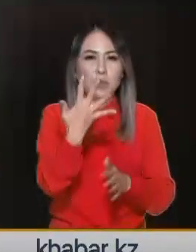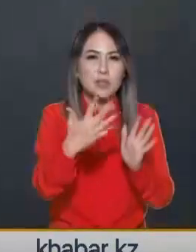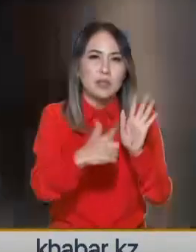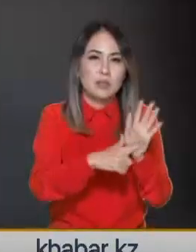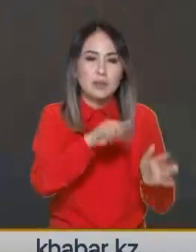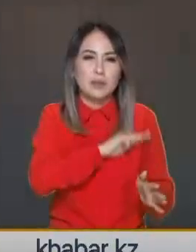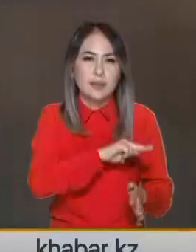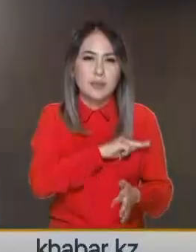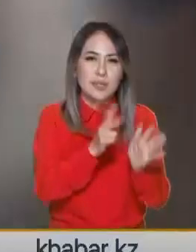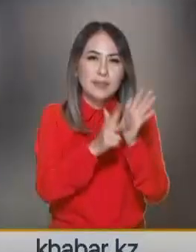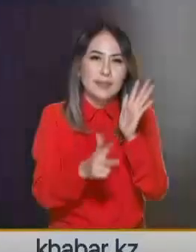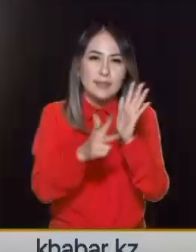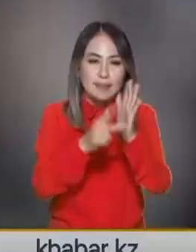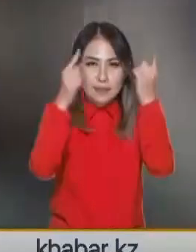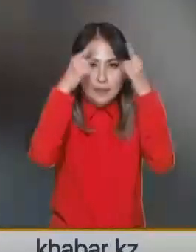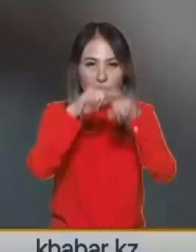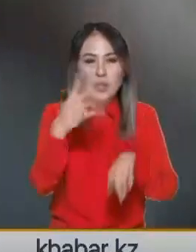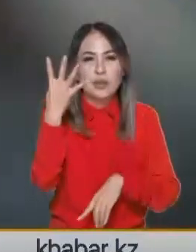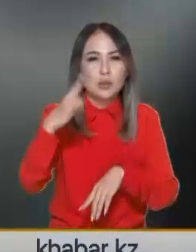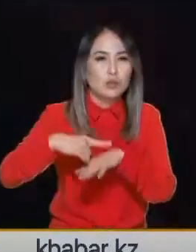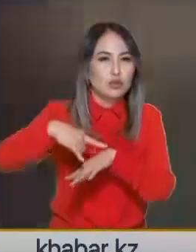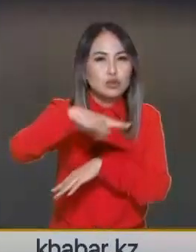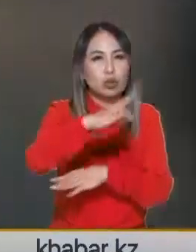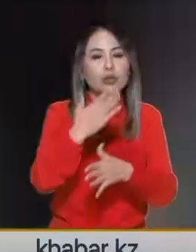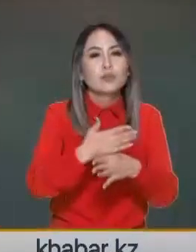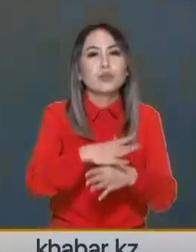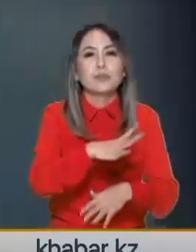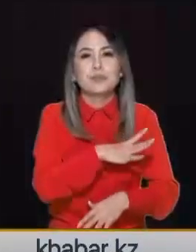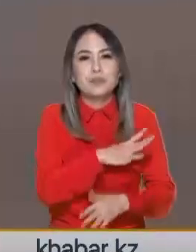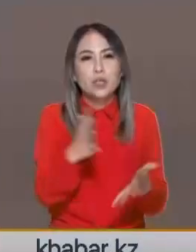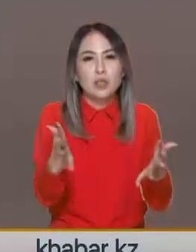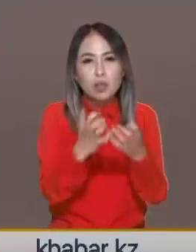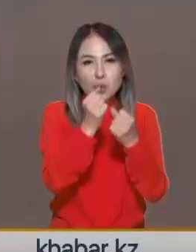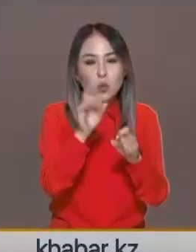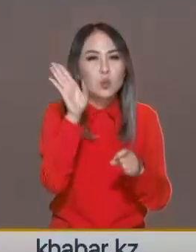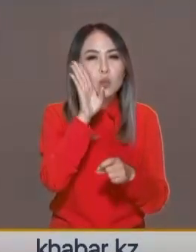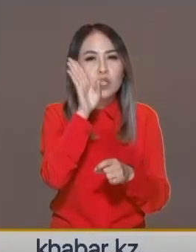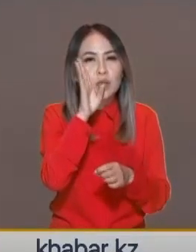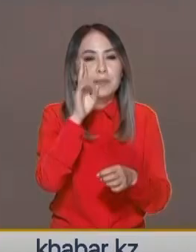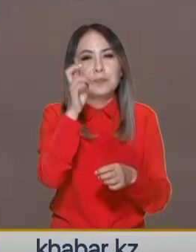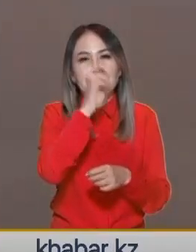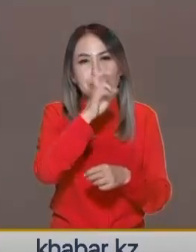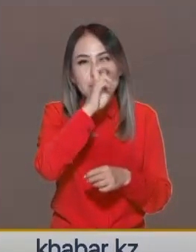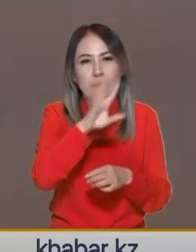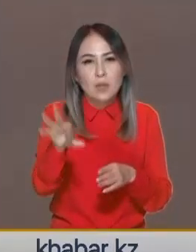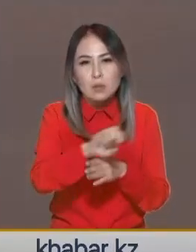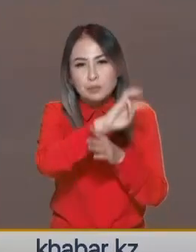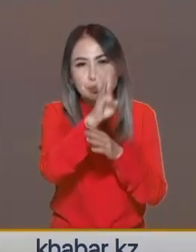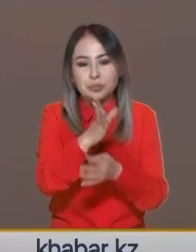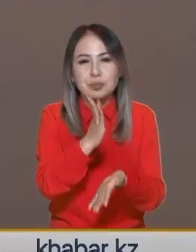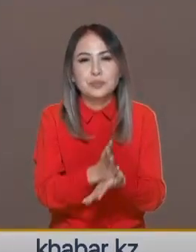департаментінің 557 қызметкері, 88 техника және 4 тікұшақ жұмылдырылған. Құтқарушылар сумен және жанармаймен